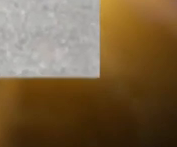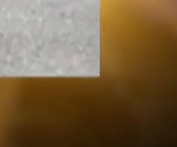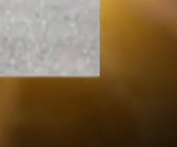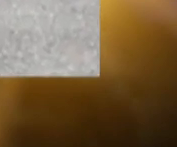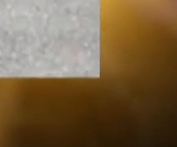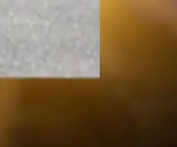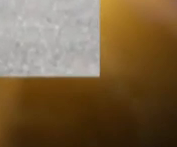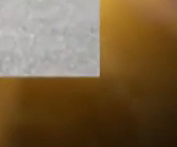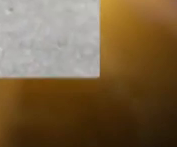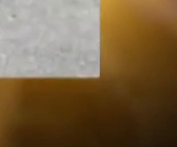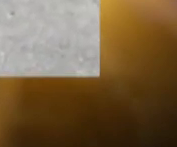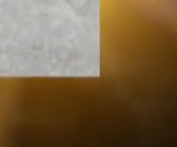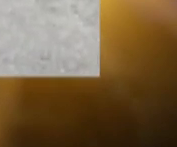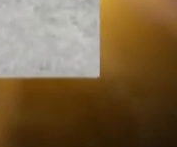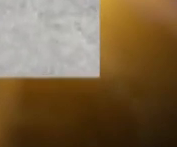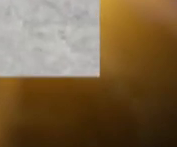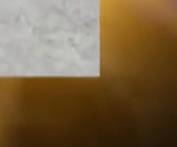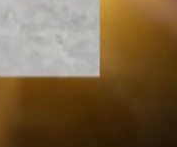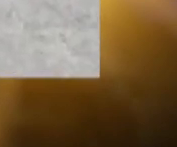pertama matahari